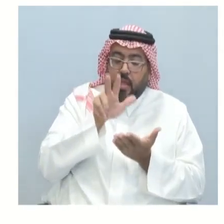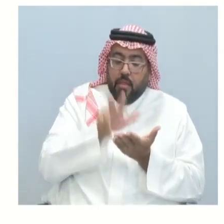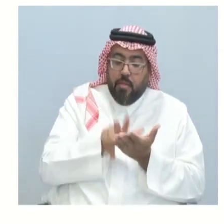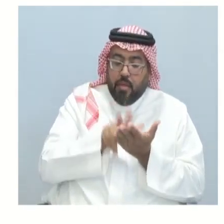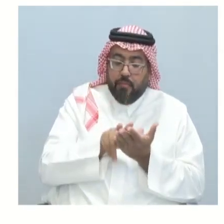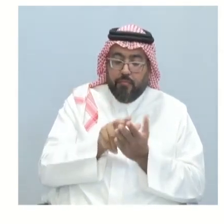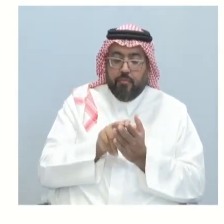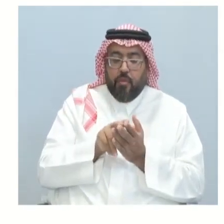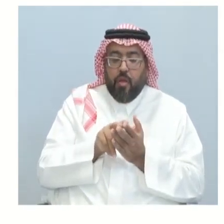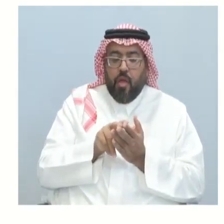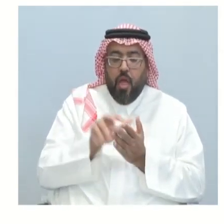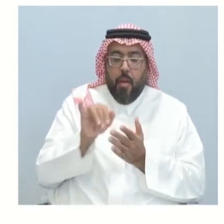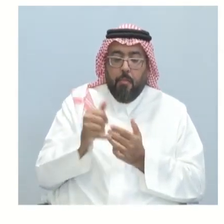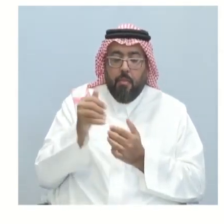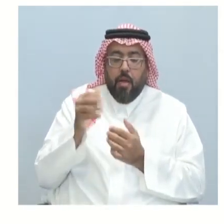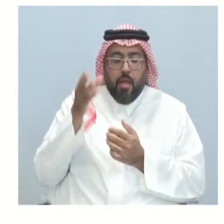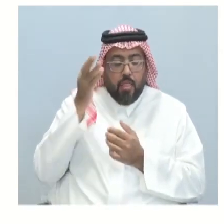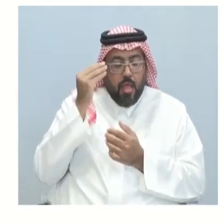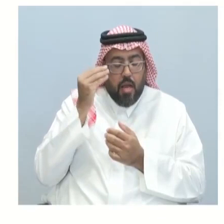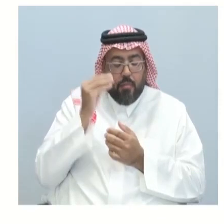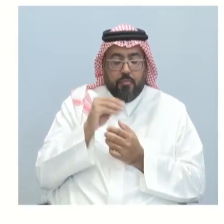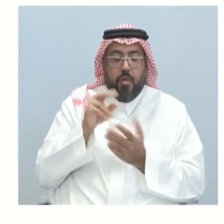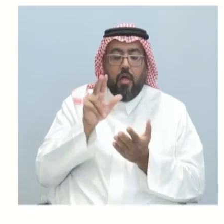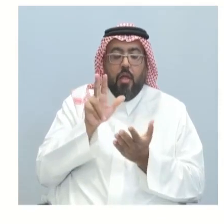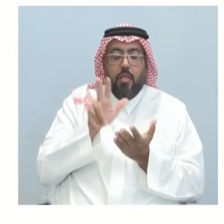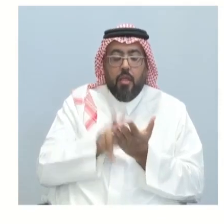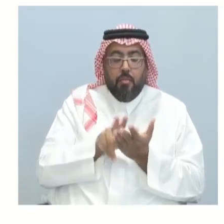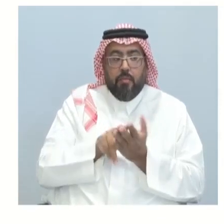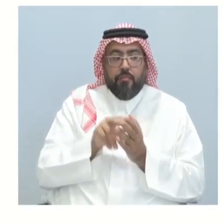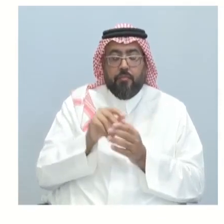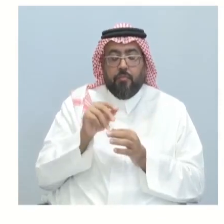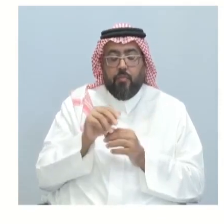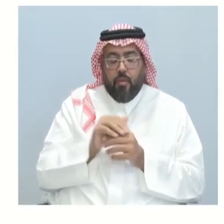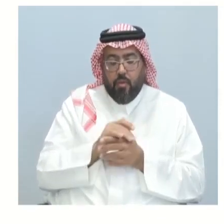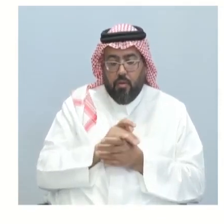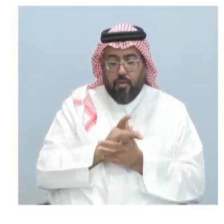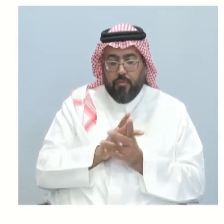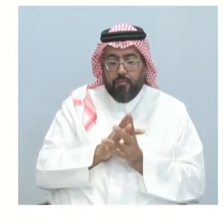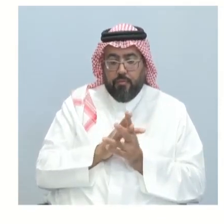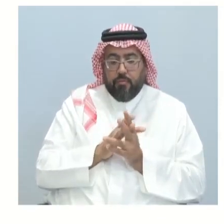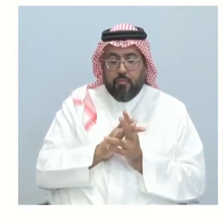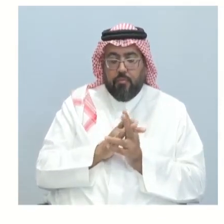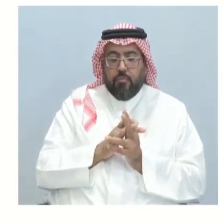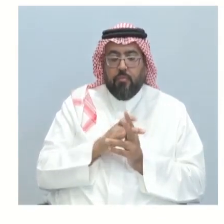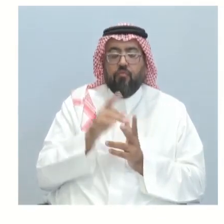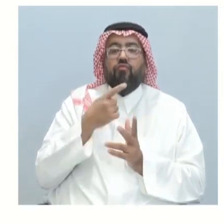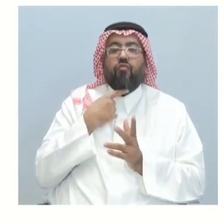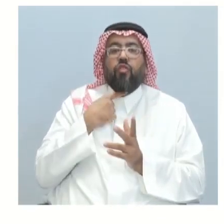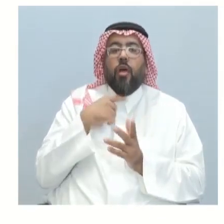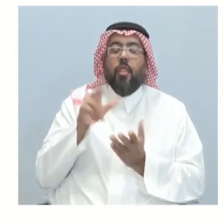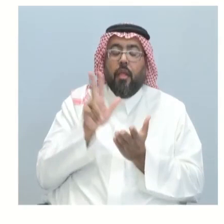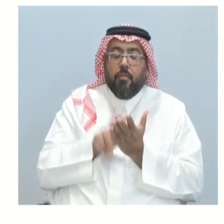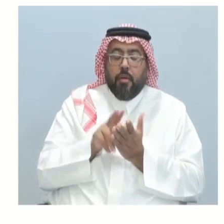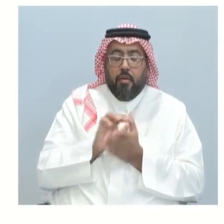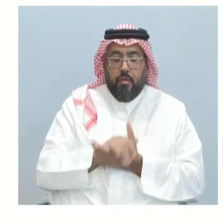جيدا التطبيق ثم التطبيق ثم التطبيق نريد ان نطبق